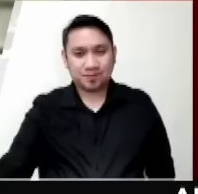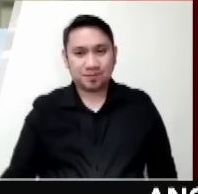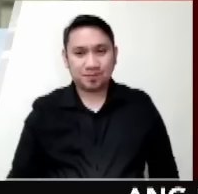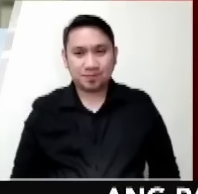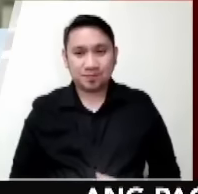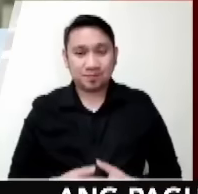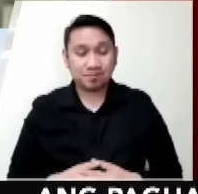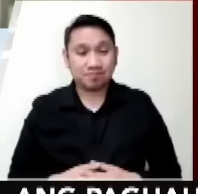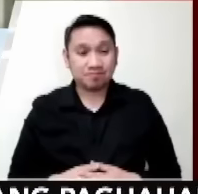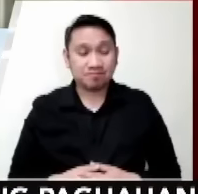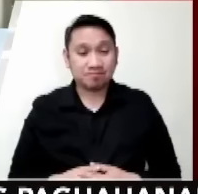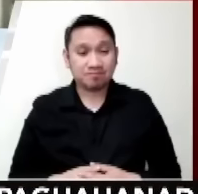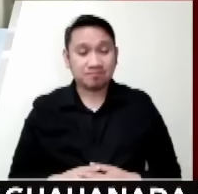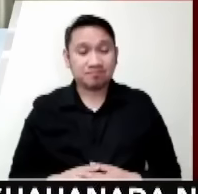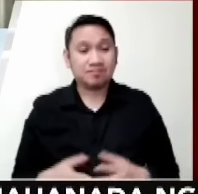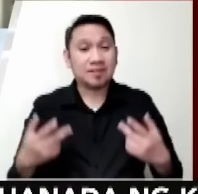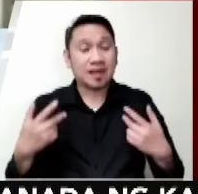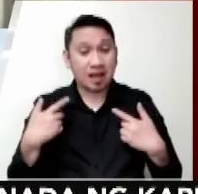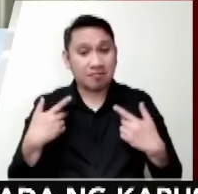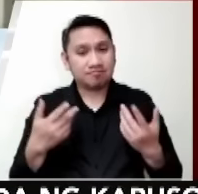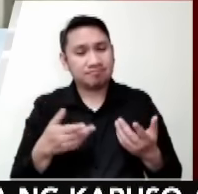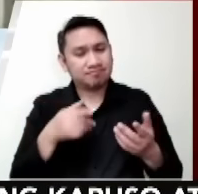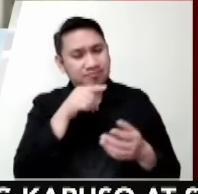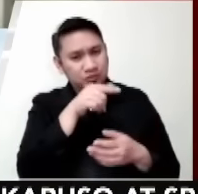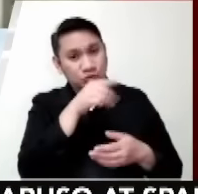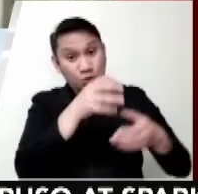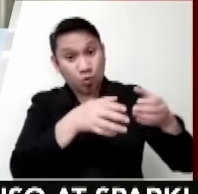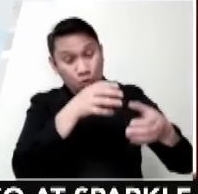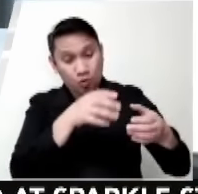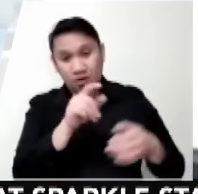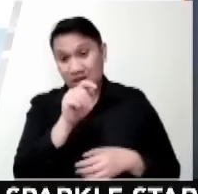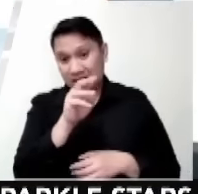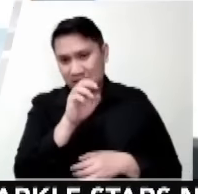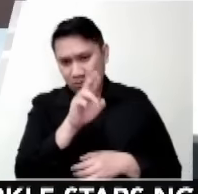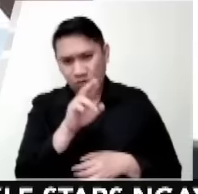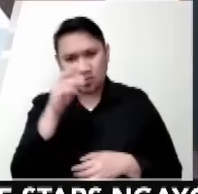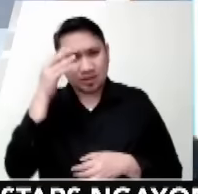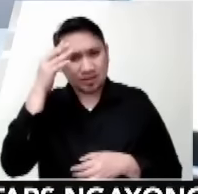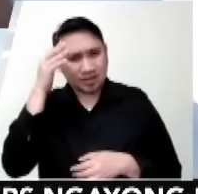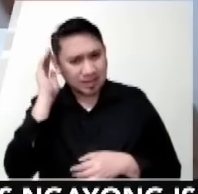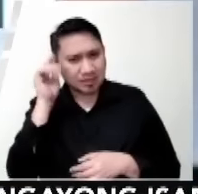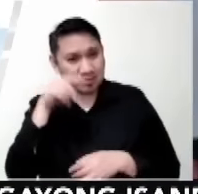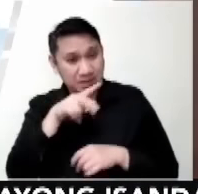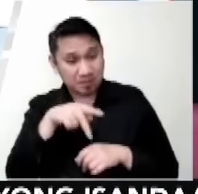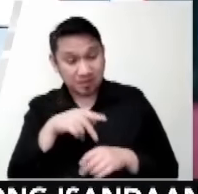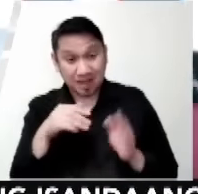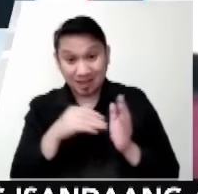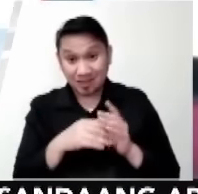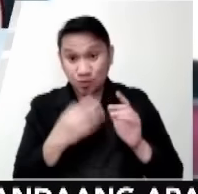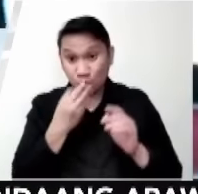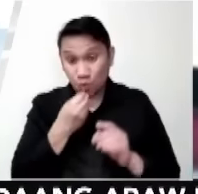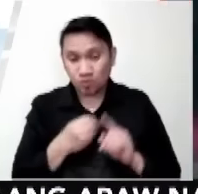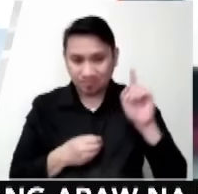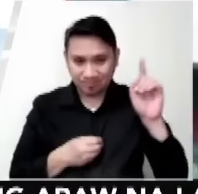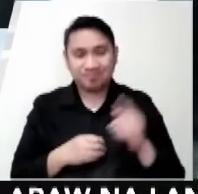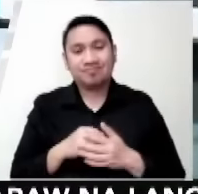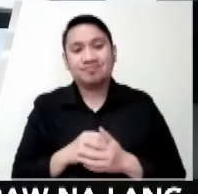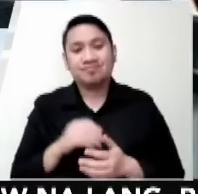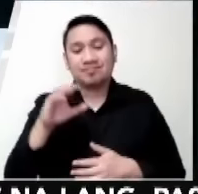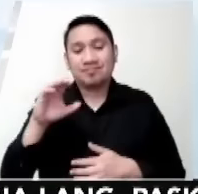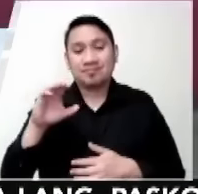Diringgin muli ng korte sa Timor-Leste ang extradition request ng Pilipinas laban kay dating Negros Oriental Representative Arnolfo Arnie